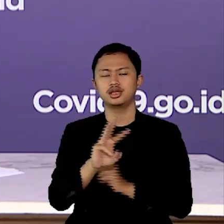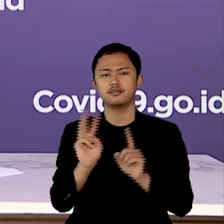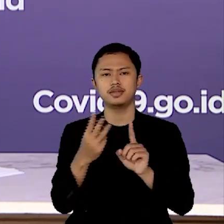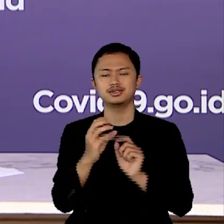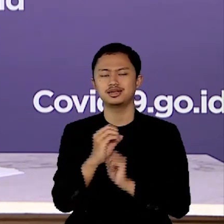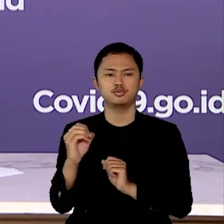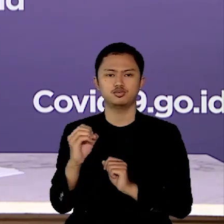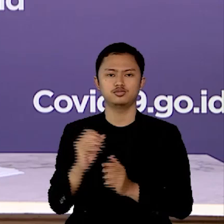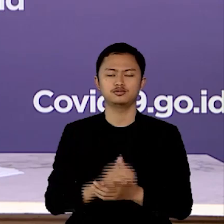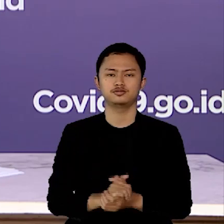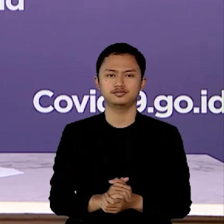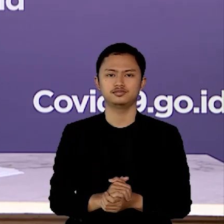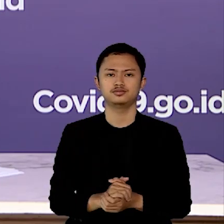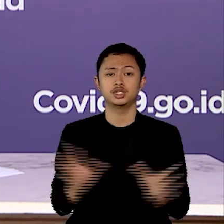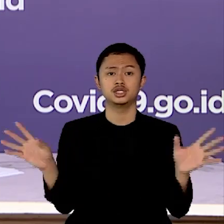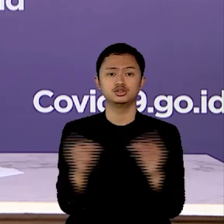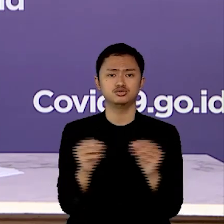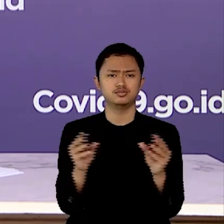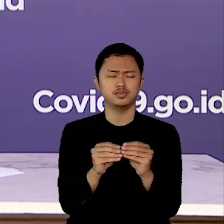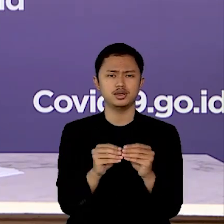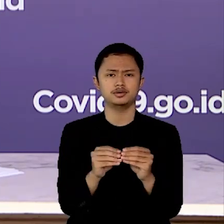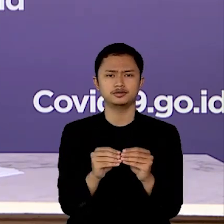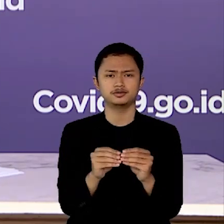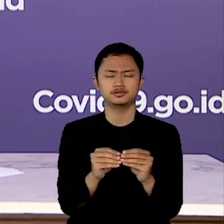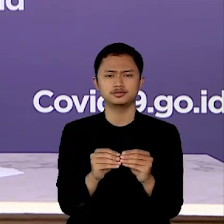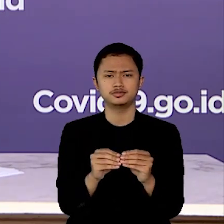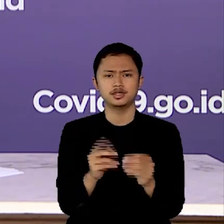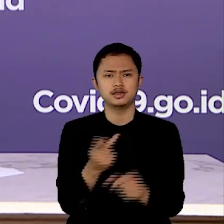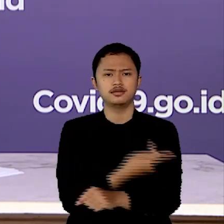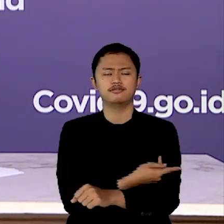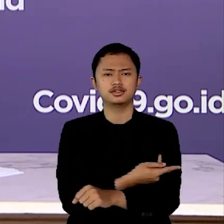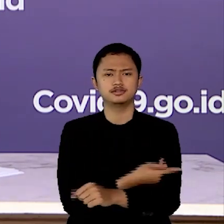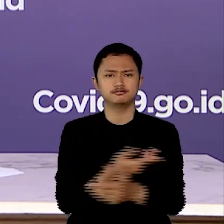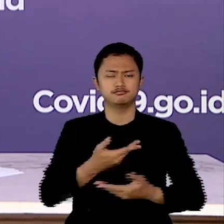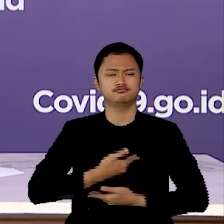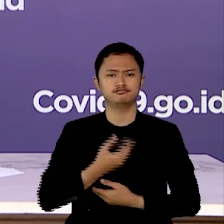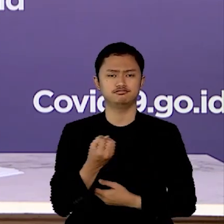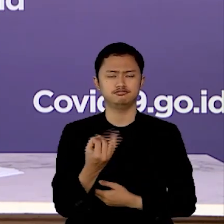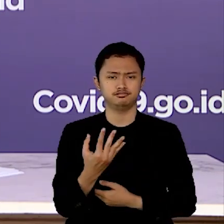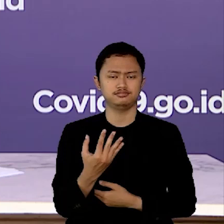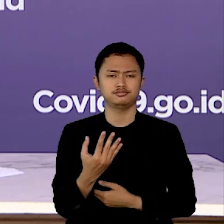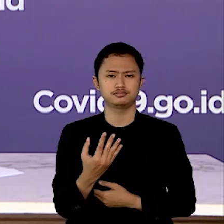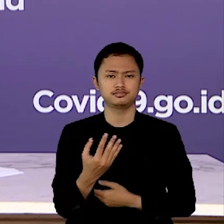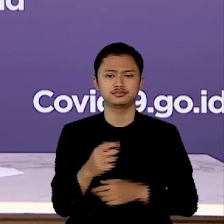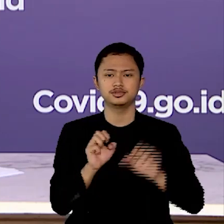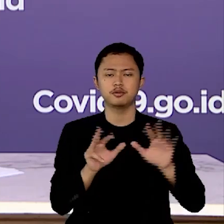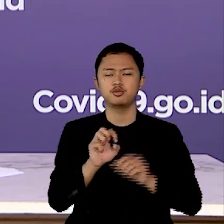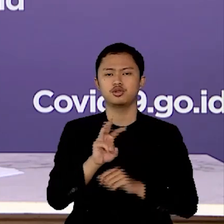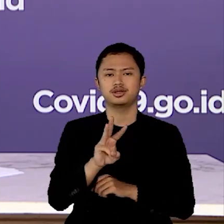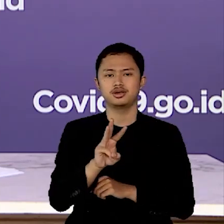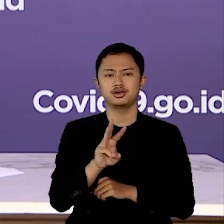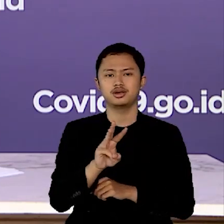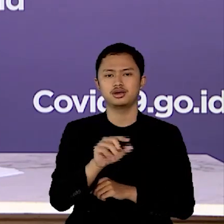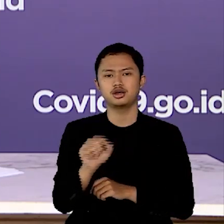313131 secara keseluruhan jumlah total vaksin yang sudah diterima Indonesia saat ini mencapai